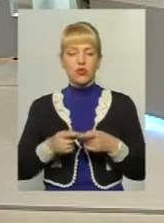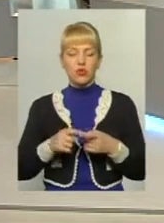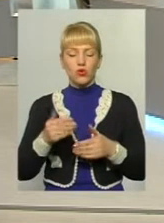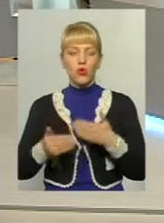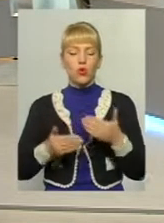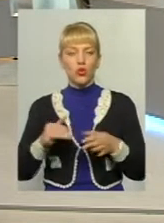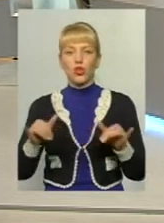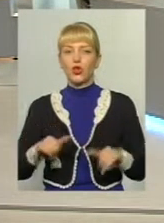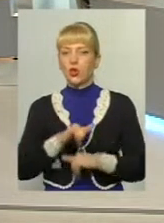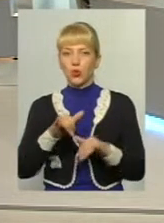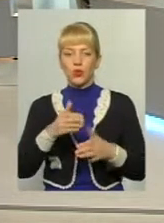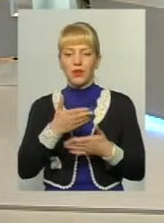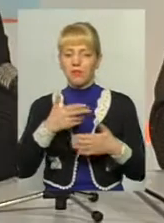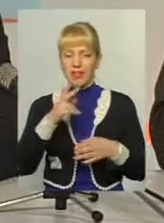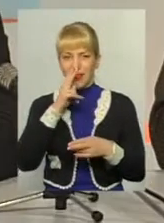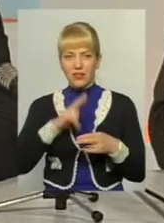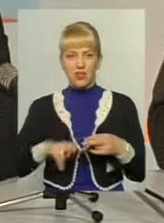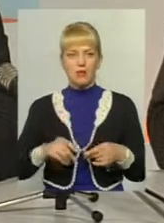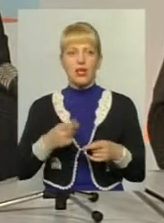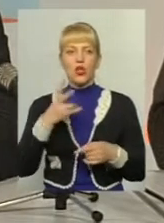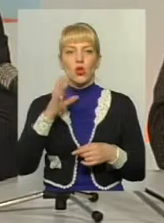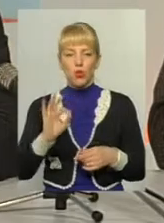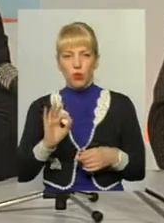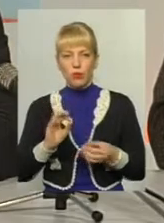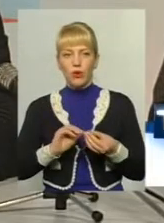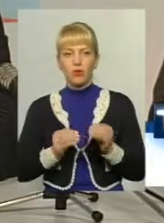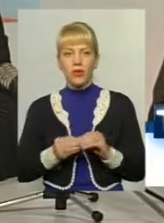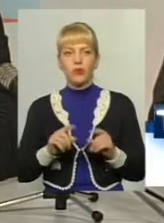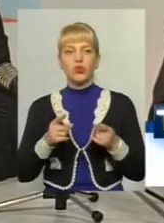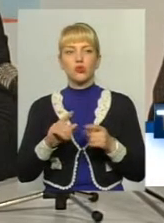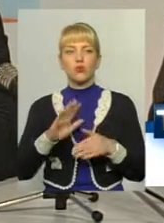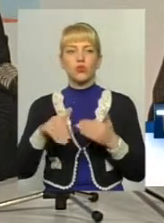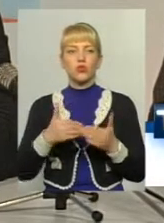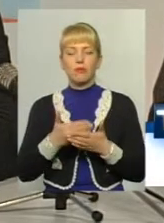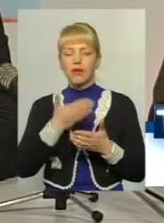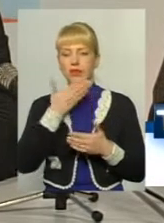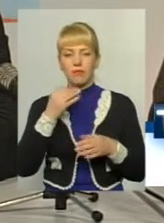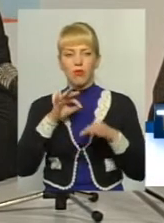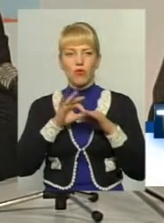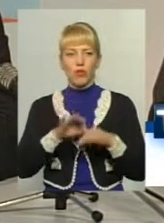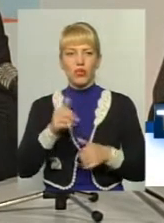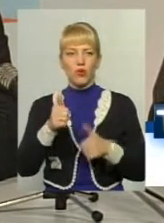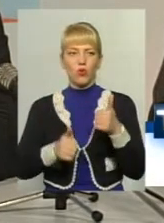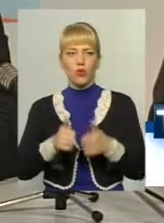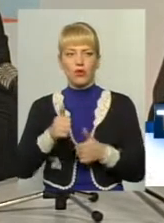є, то досить малі. І їх небагато. Ну, принаймні, я особливо там про них не чув.